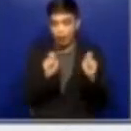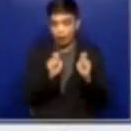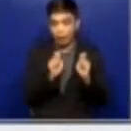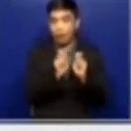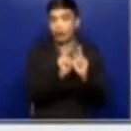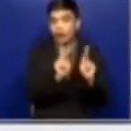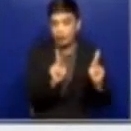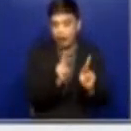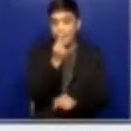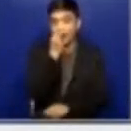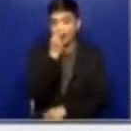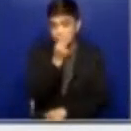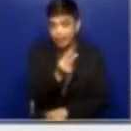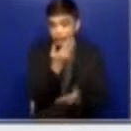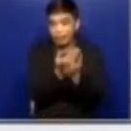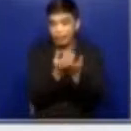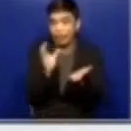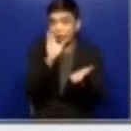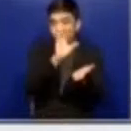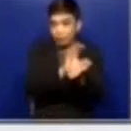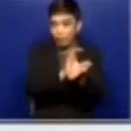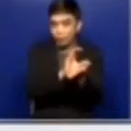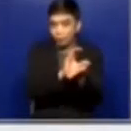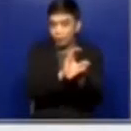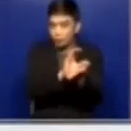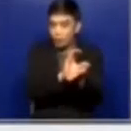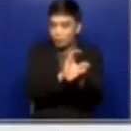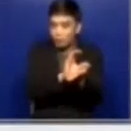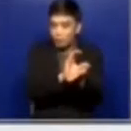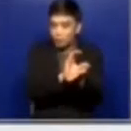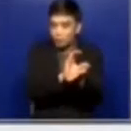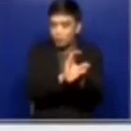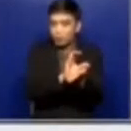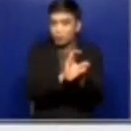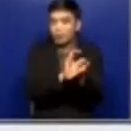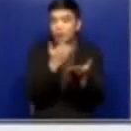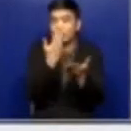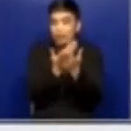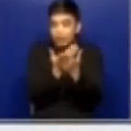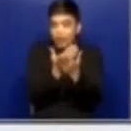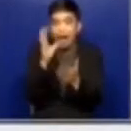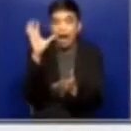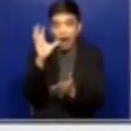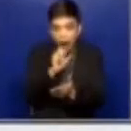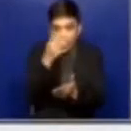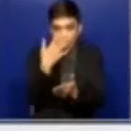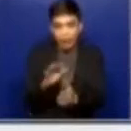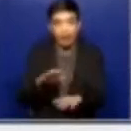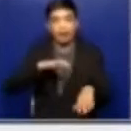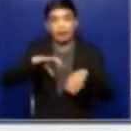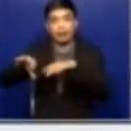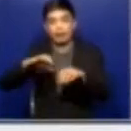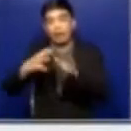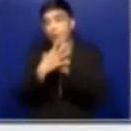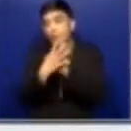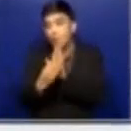บอนุกรรมาธิการยังได้เห็นสอดแทรกเข้าไปว่าหน่วยงานส่วนใหญ่ที่รับเม็ดเงินไปแล้วก็คือไปจัดการอบร